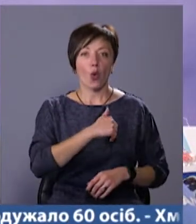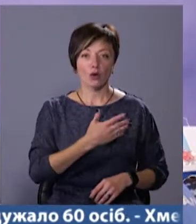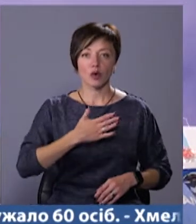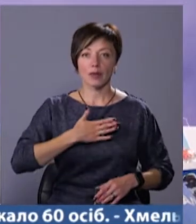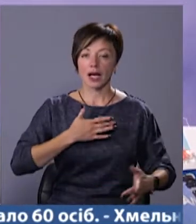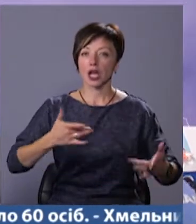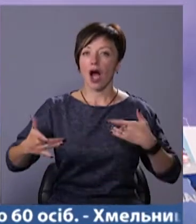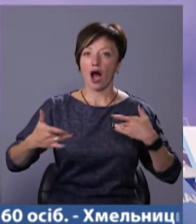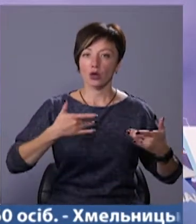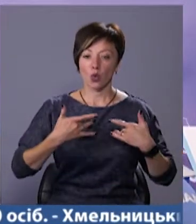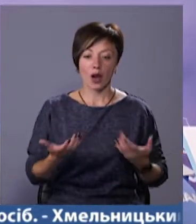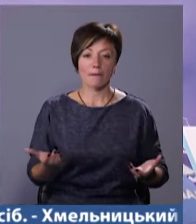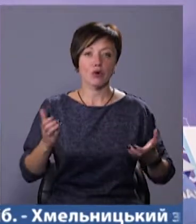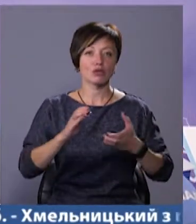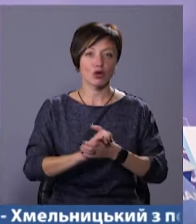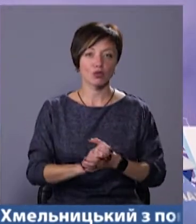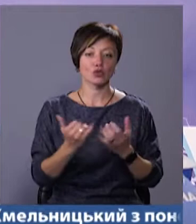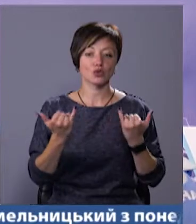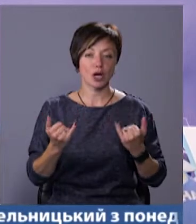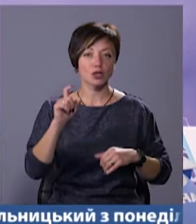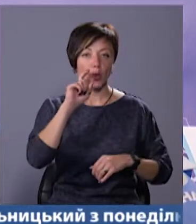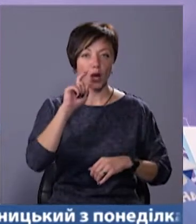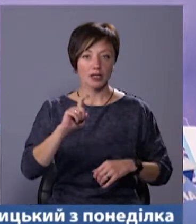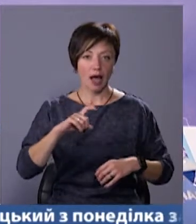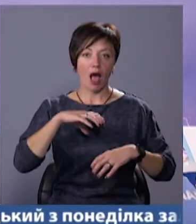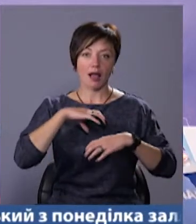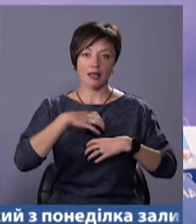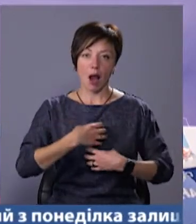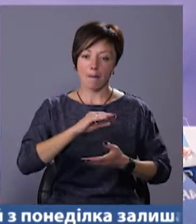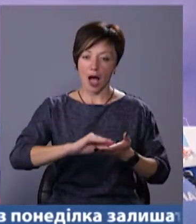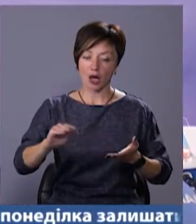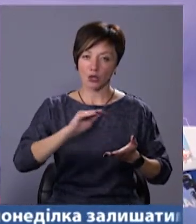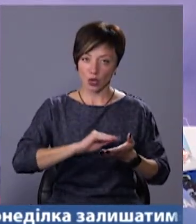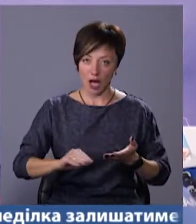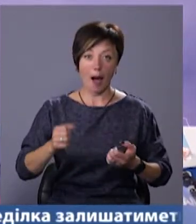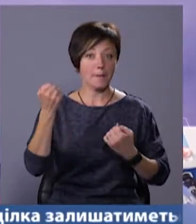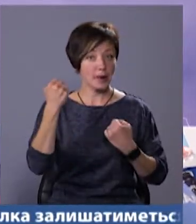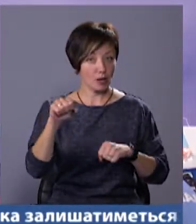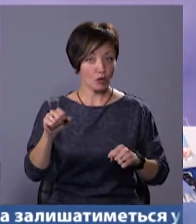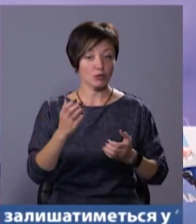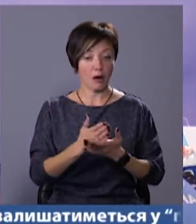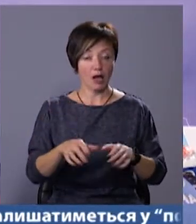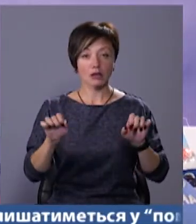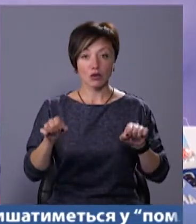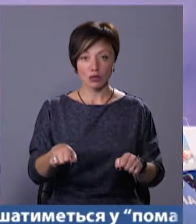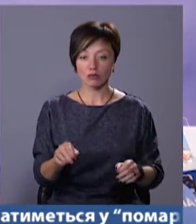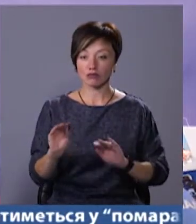з сучасною українською драматургією, а переможець отримав нагоду поставити тут